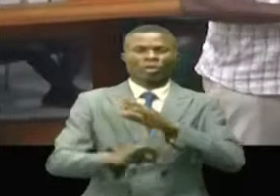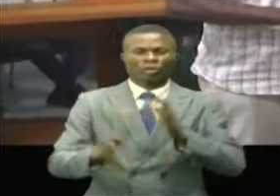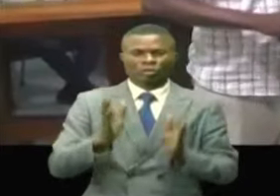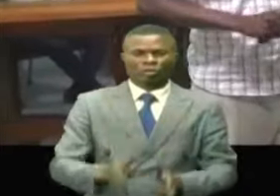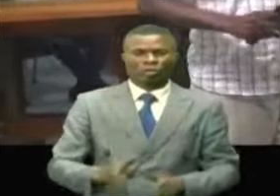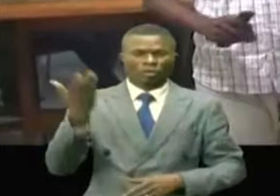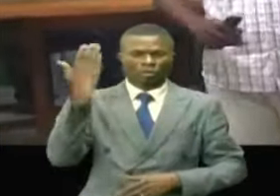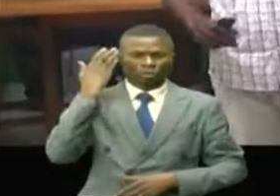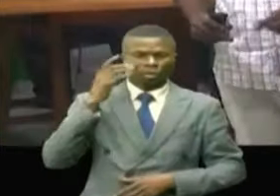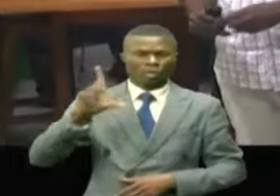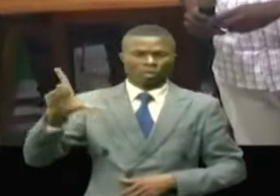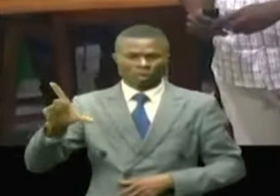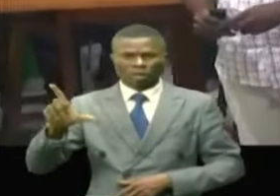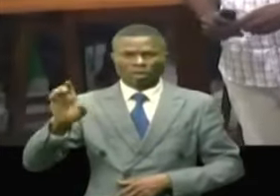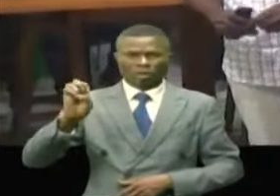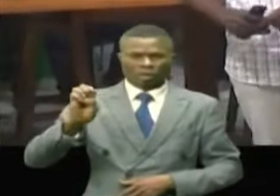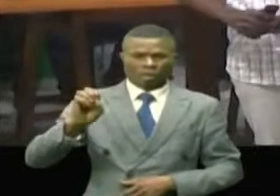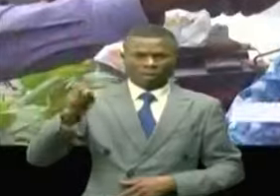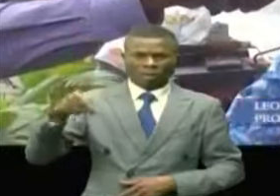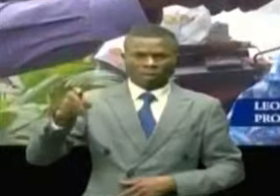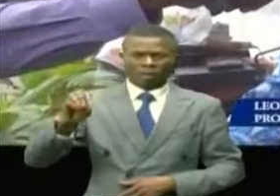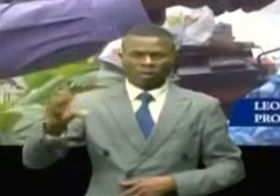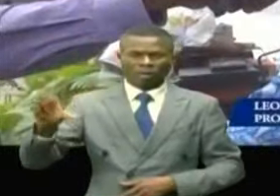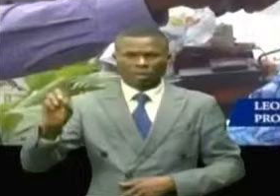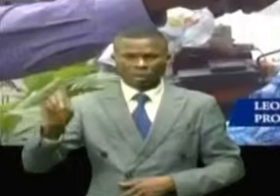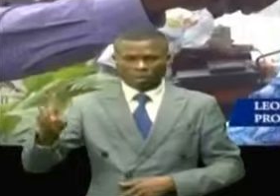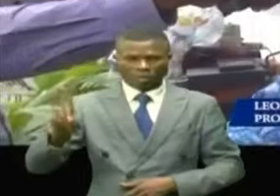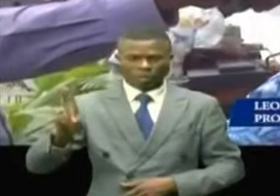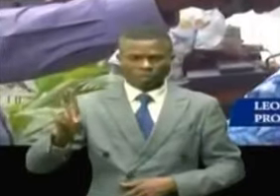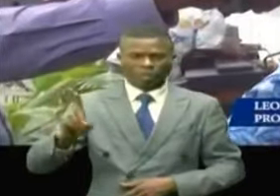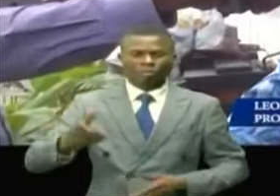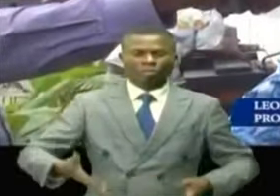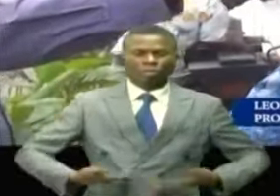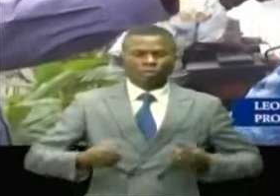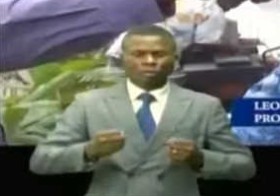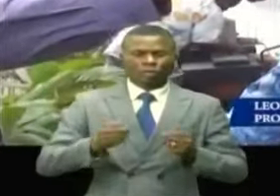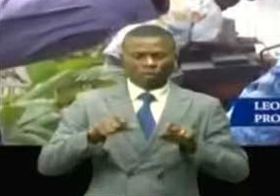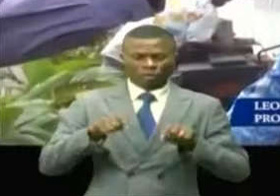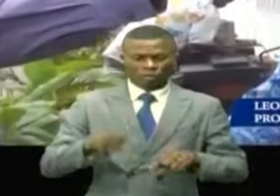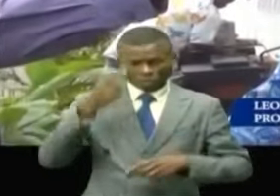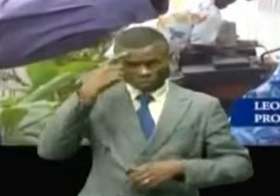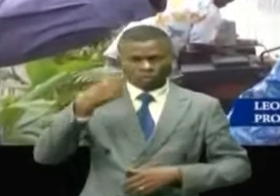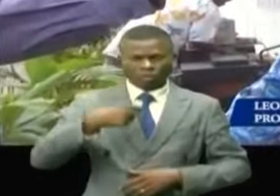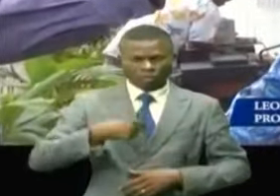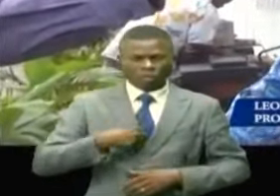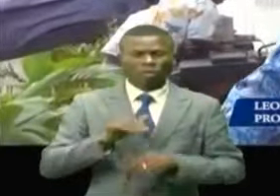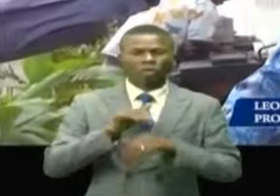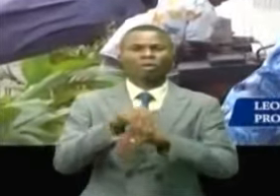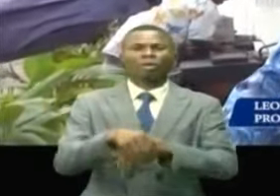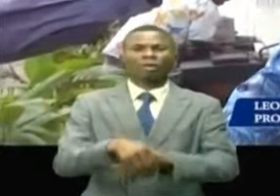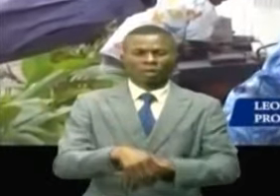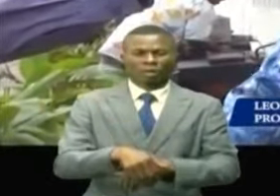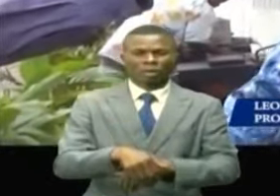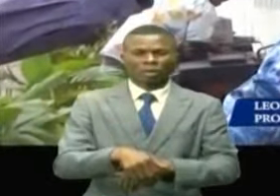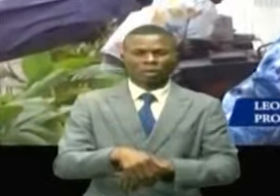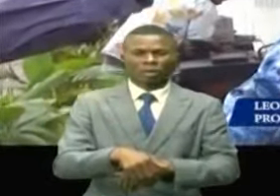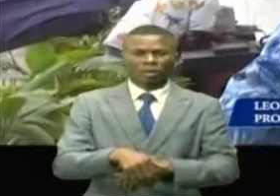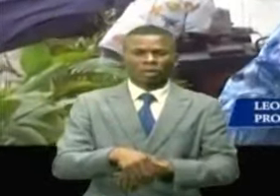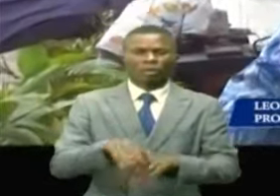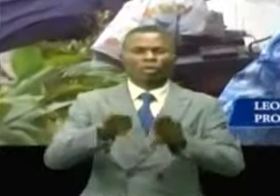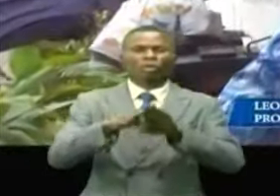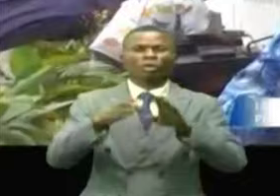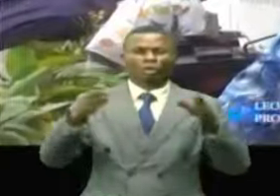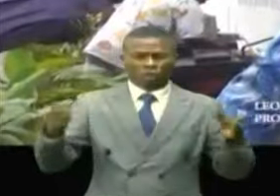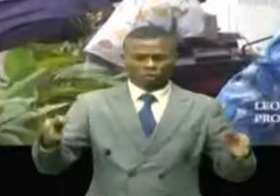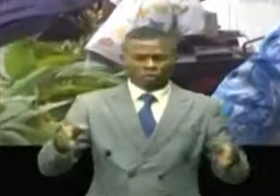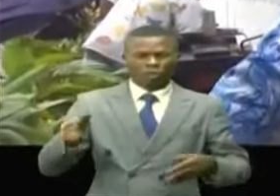bosekota Wata c'est pour moi un grand plaisir aujourd'hui de participer à l'ouverture de